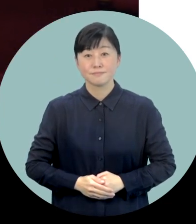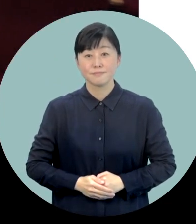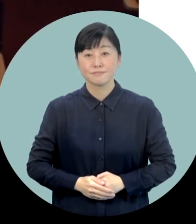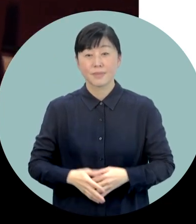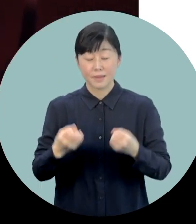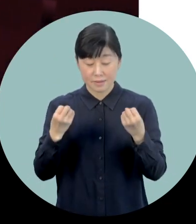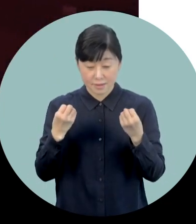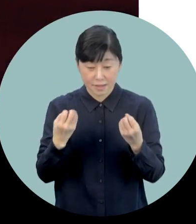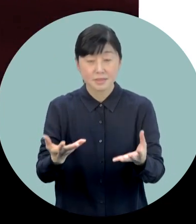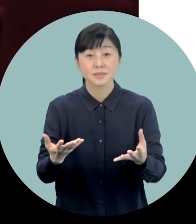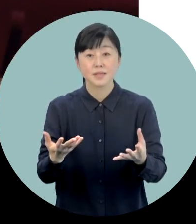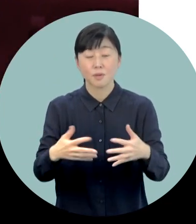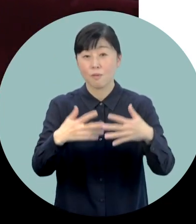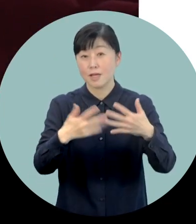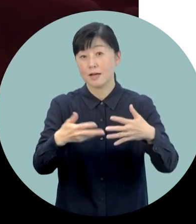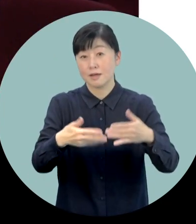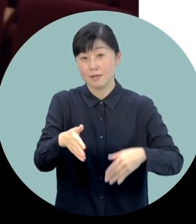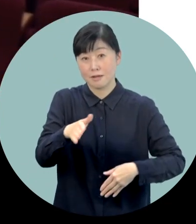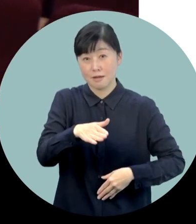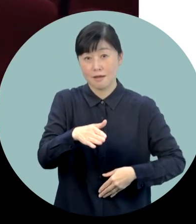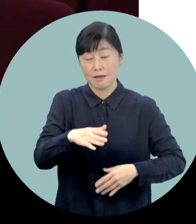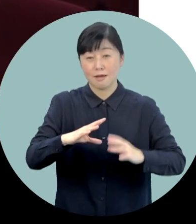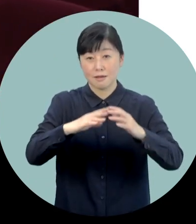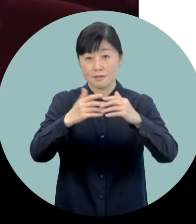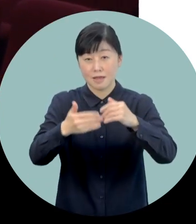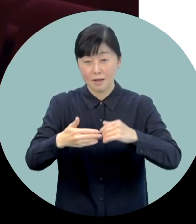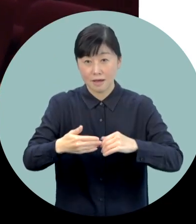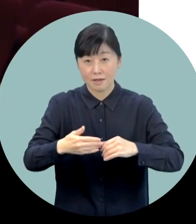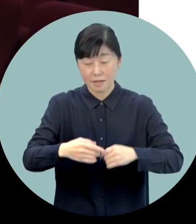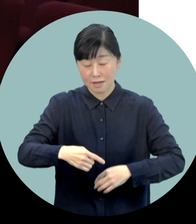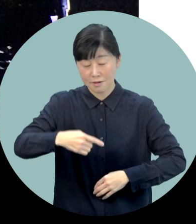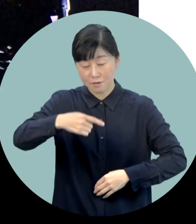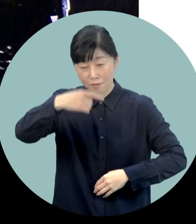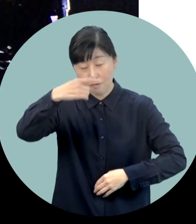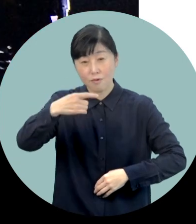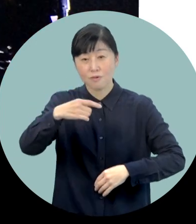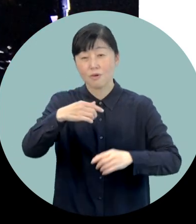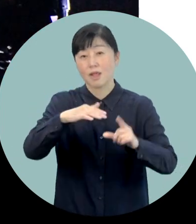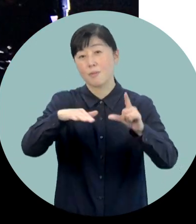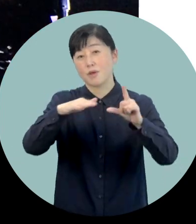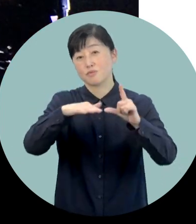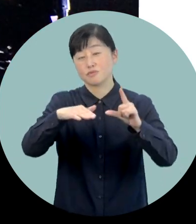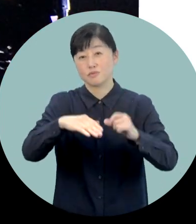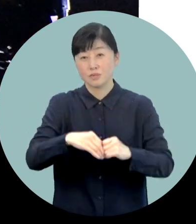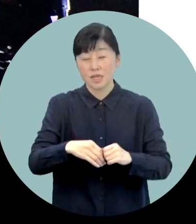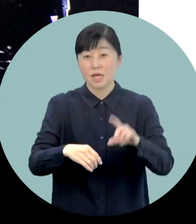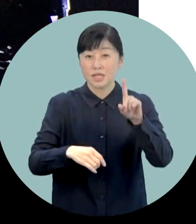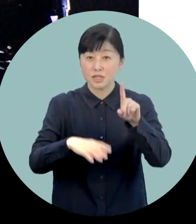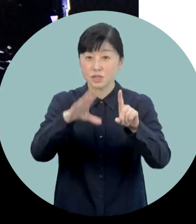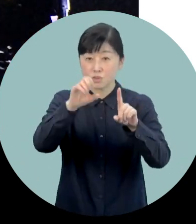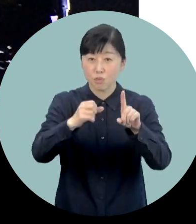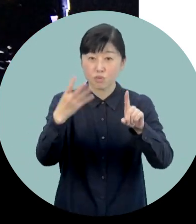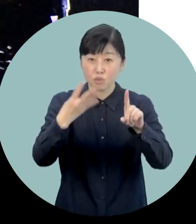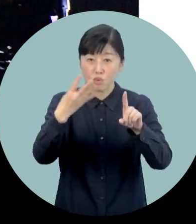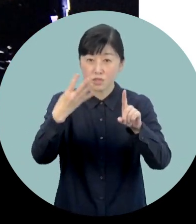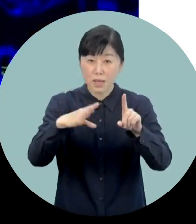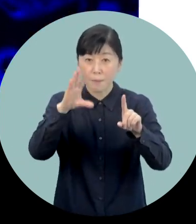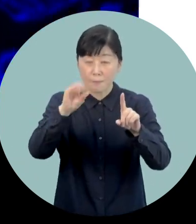最新鋭の設備を備え、世界最高クラス1億4000万個もの星を再